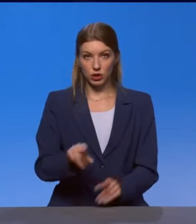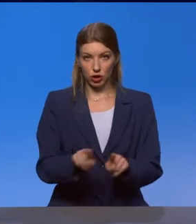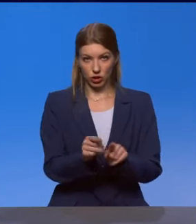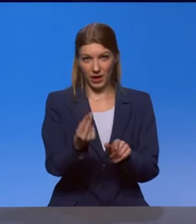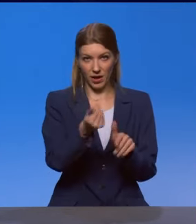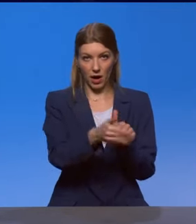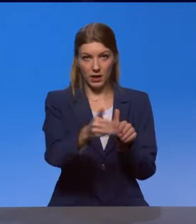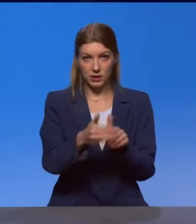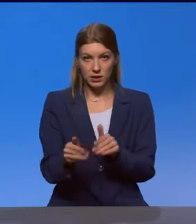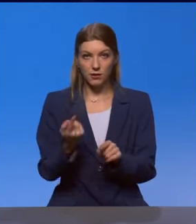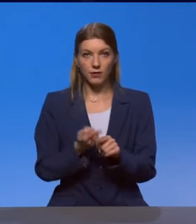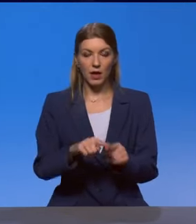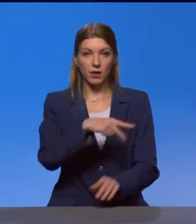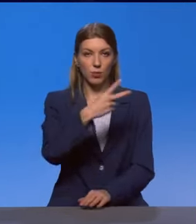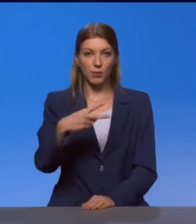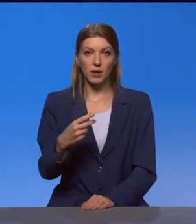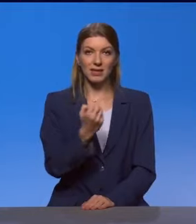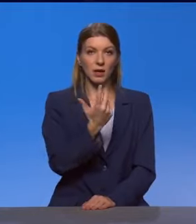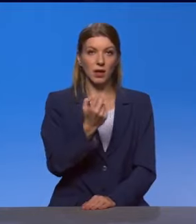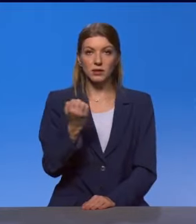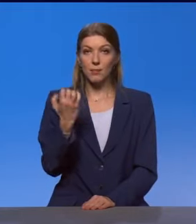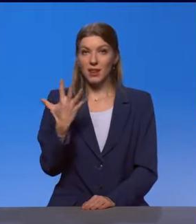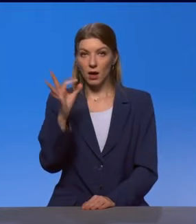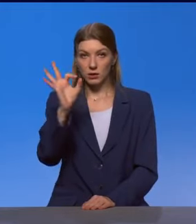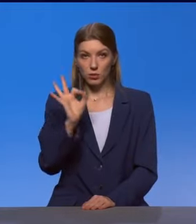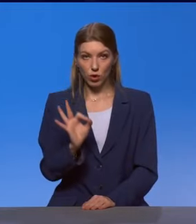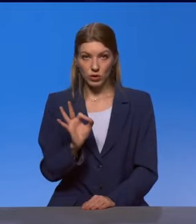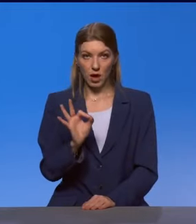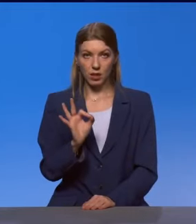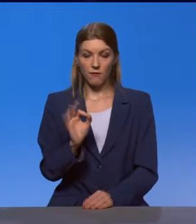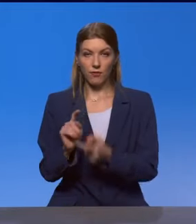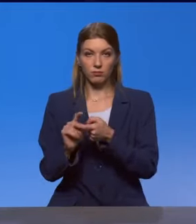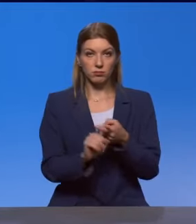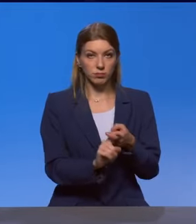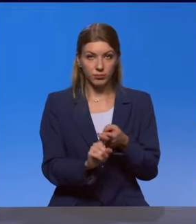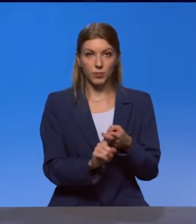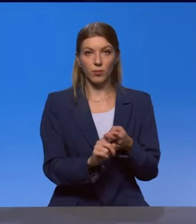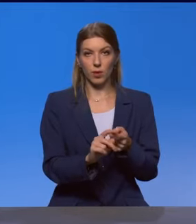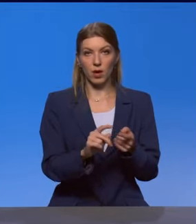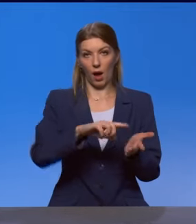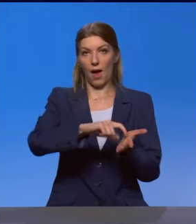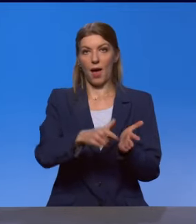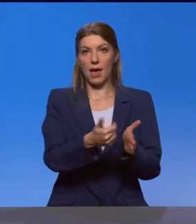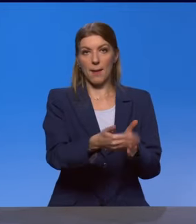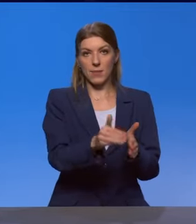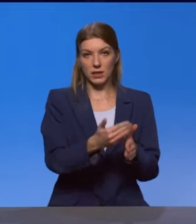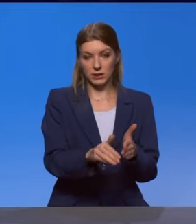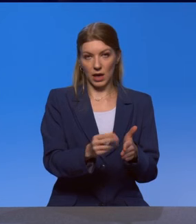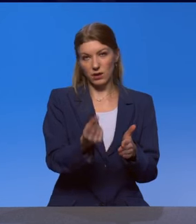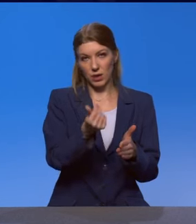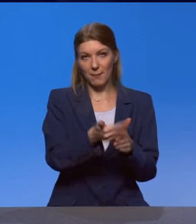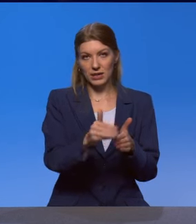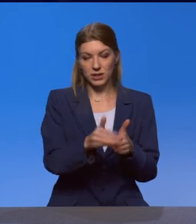И это порядка 13-15% от ипотеки, выдаваемой на первичный рынок. Действительно, согласен с